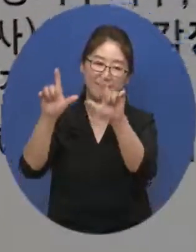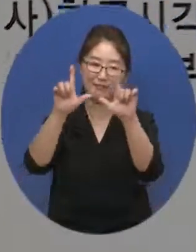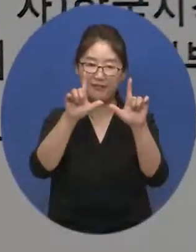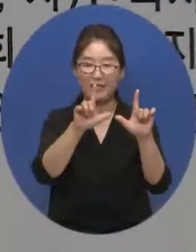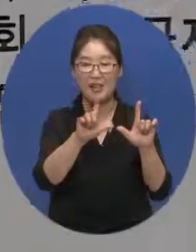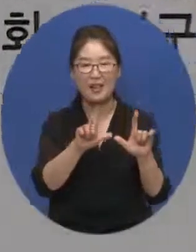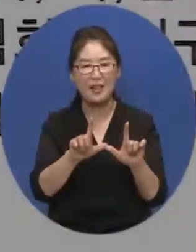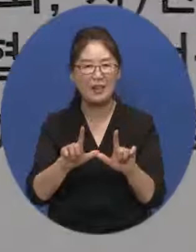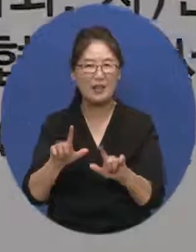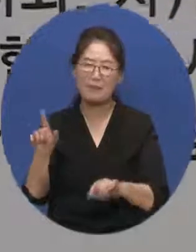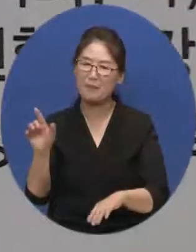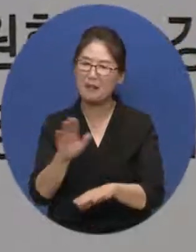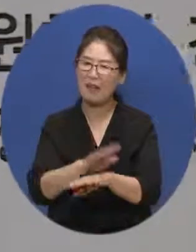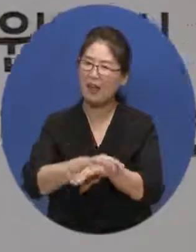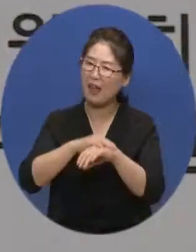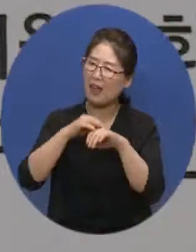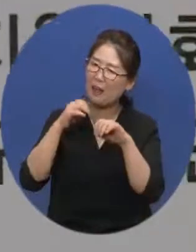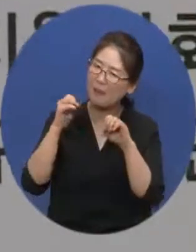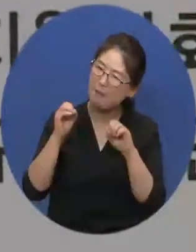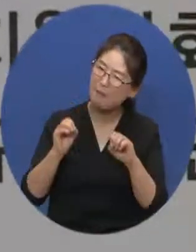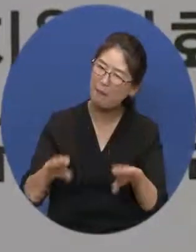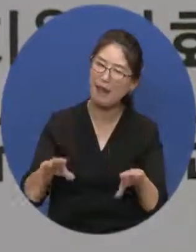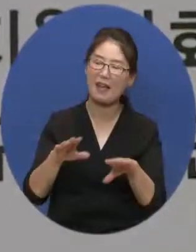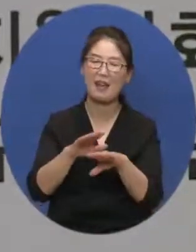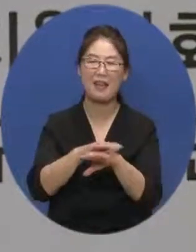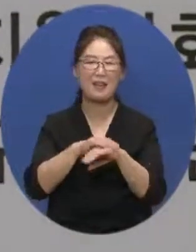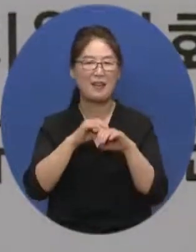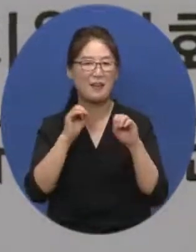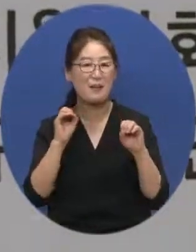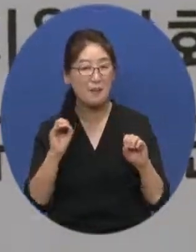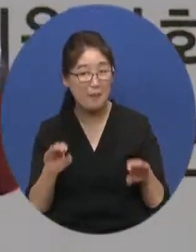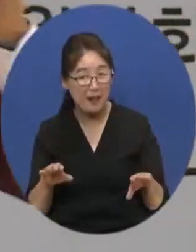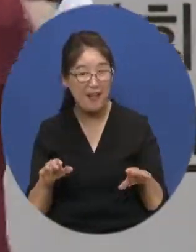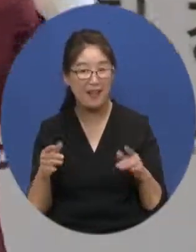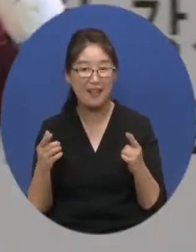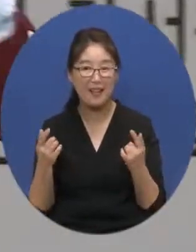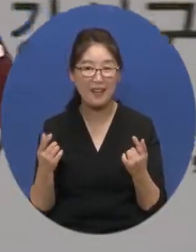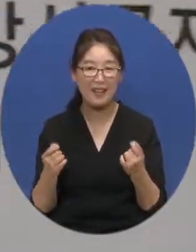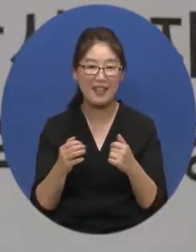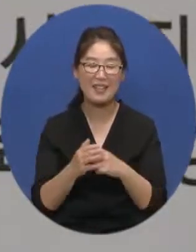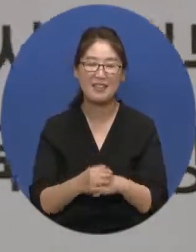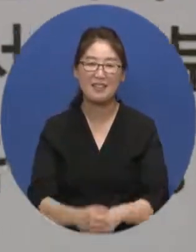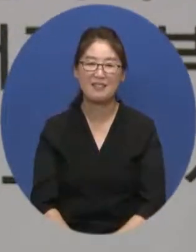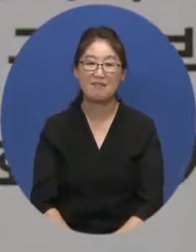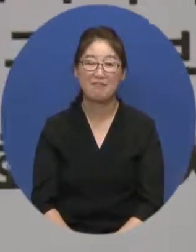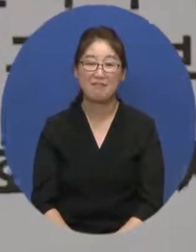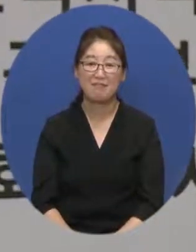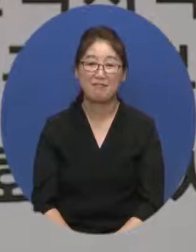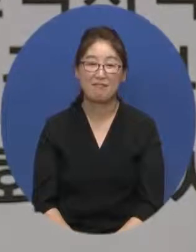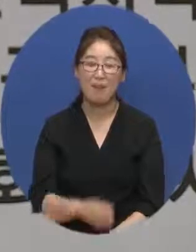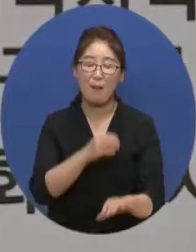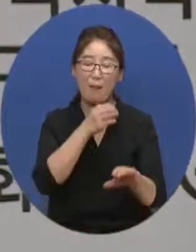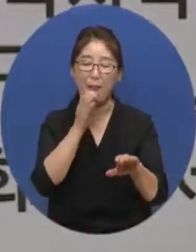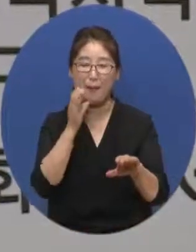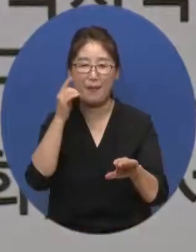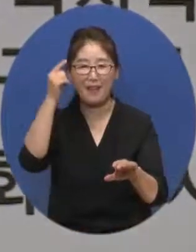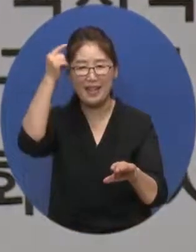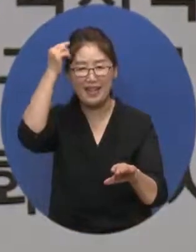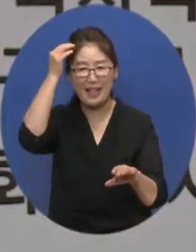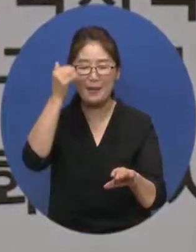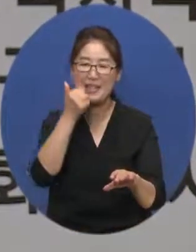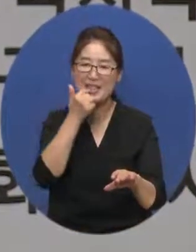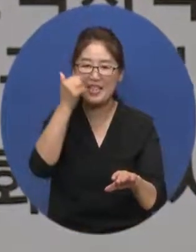인생살이 부질없는 건 흰 머리만